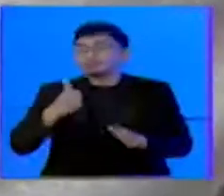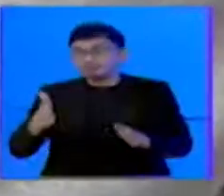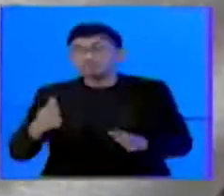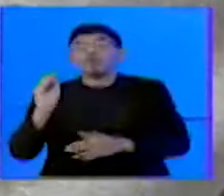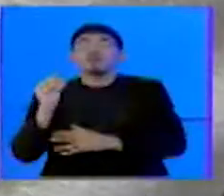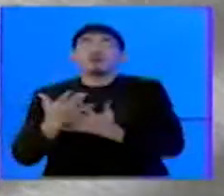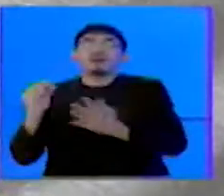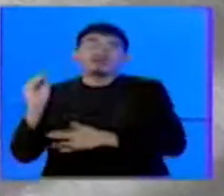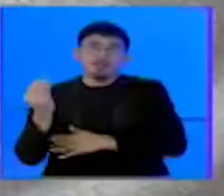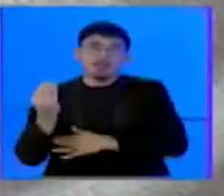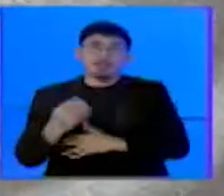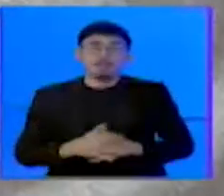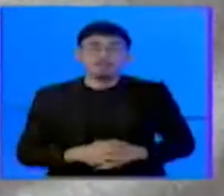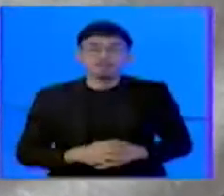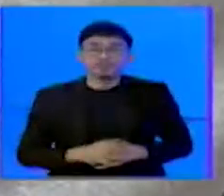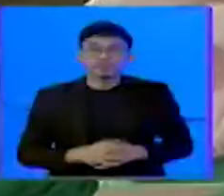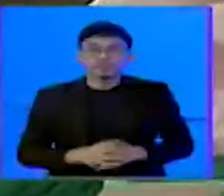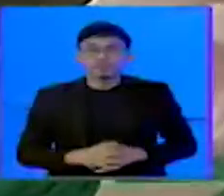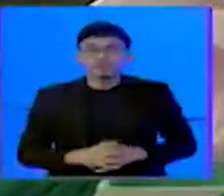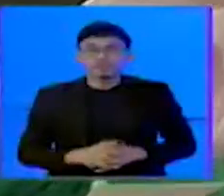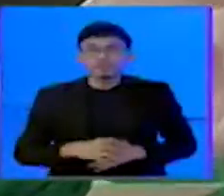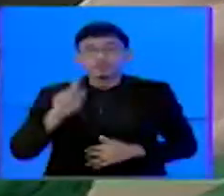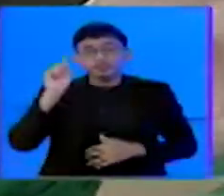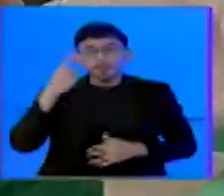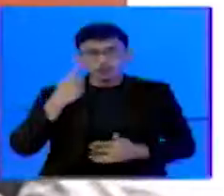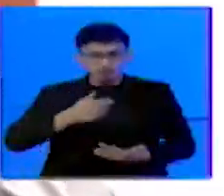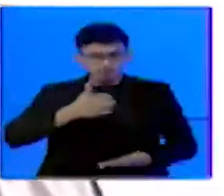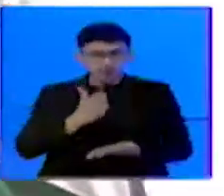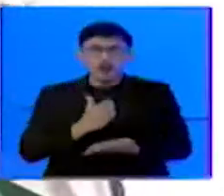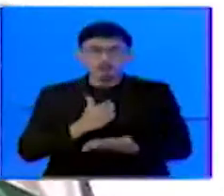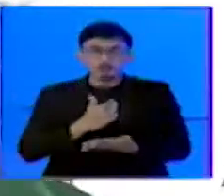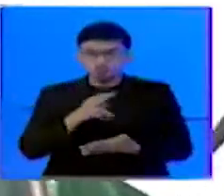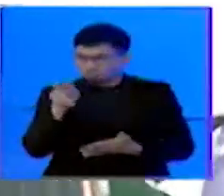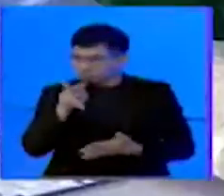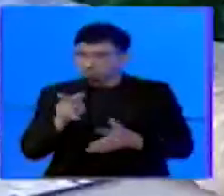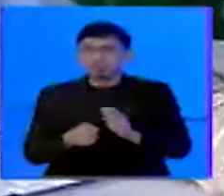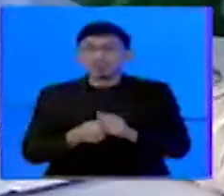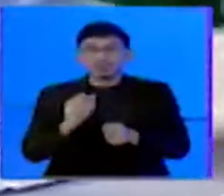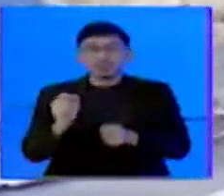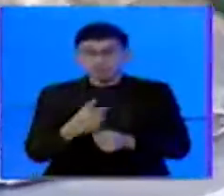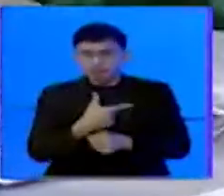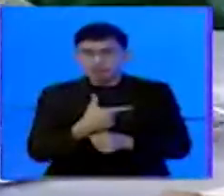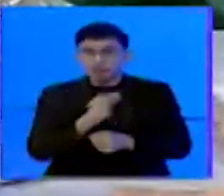Bagi mereka yang datang ke Puncak, Pemprov Jabar tegas akan melakukan random sampling atau tes COVID-19 acak guna